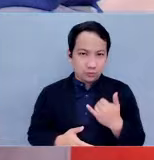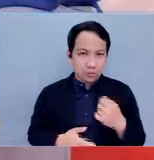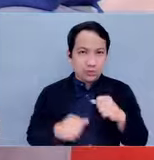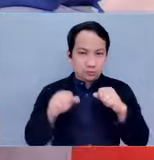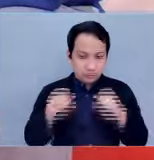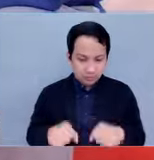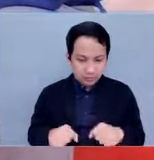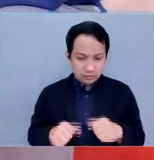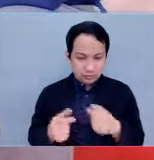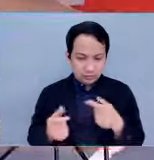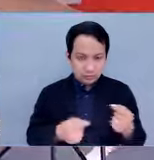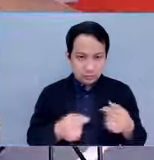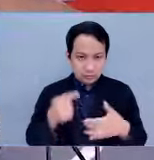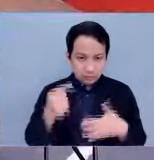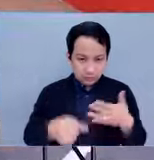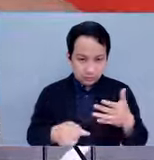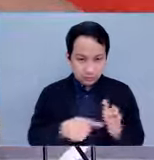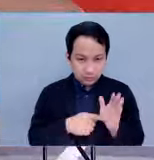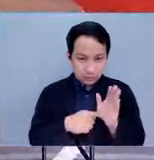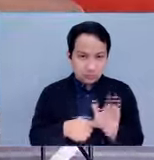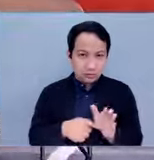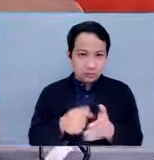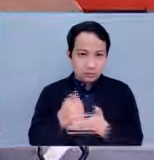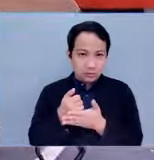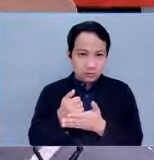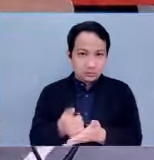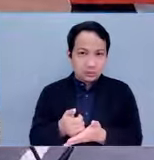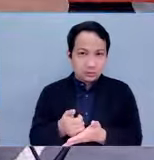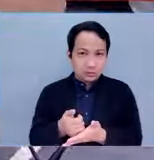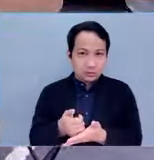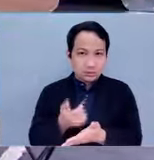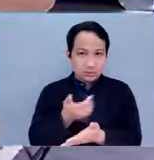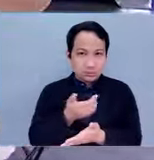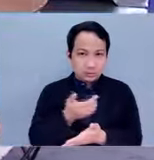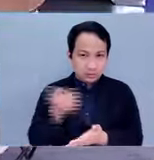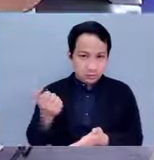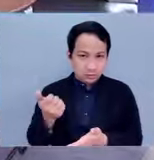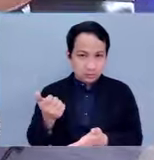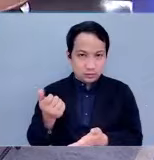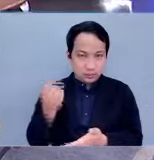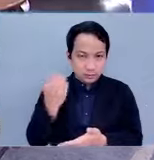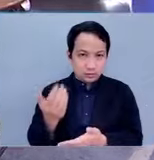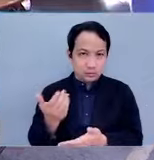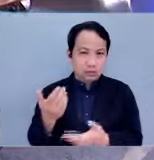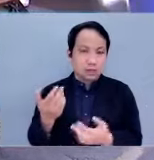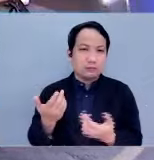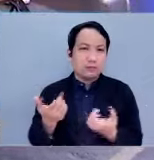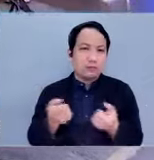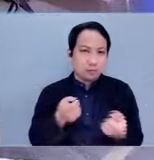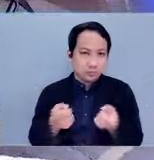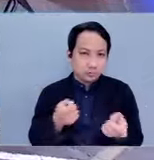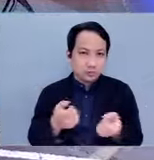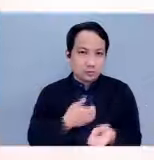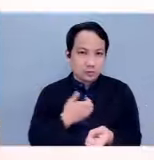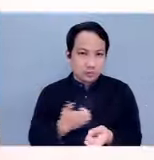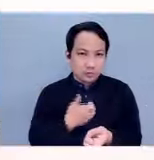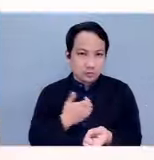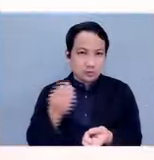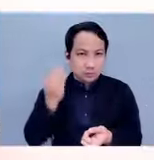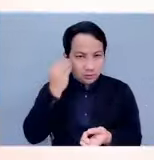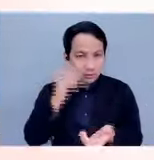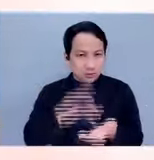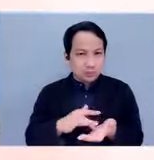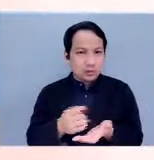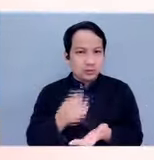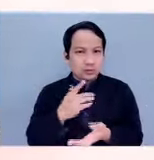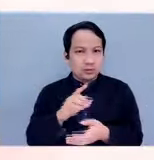gawin. Ituturo sa inyo kung paano kayo better na ma-regulate ninyo yung emotions nyo. Nutrition, medicine. Ang tanong